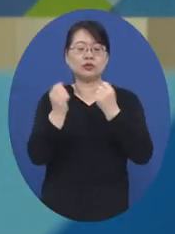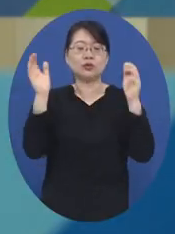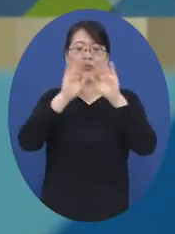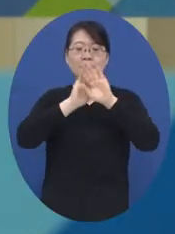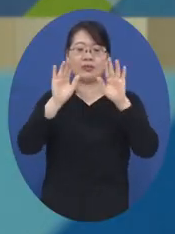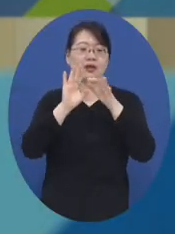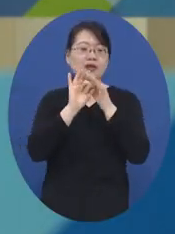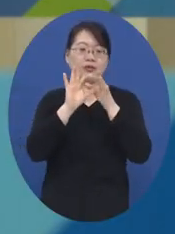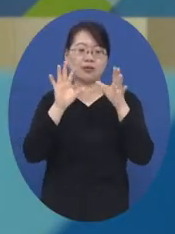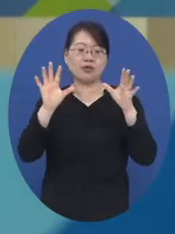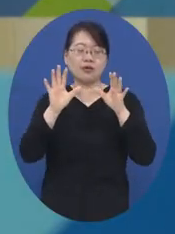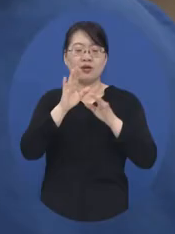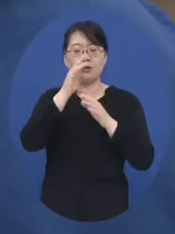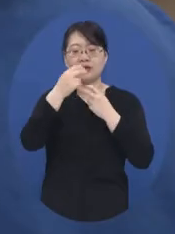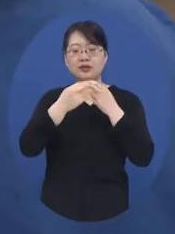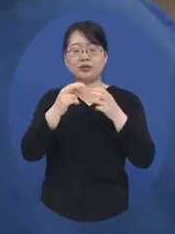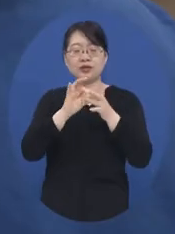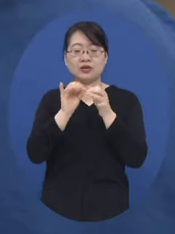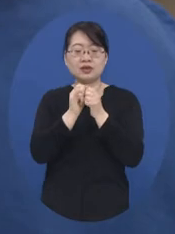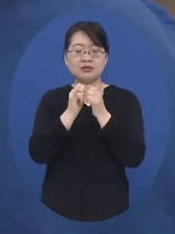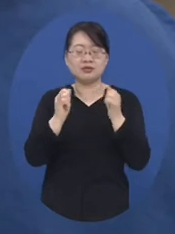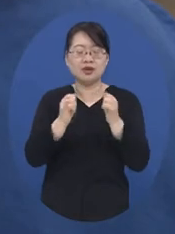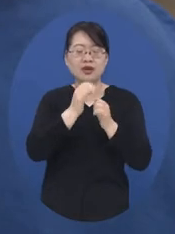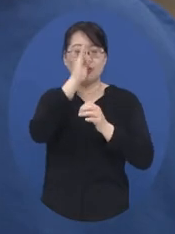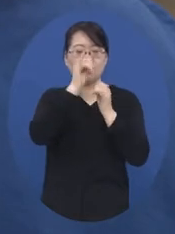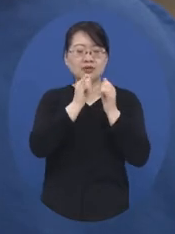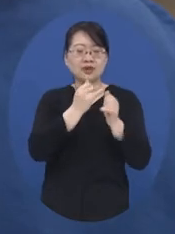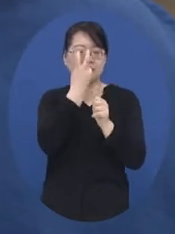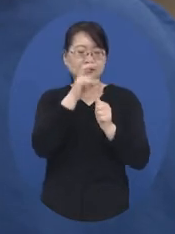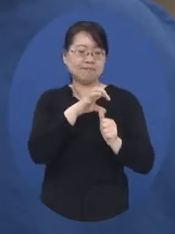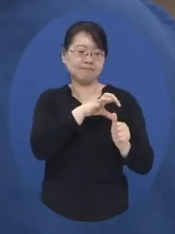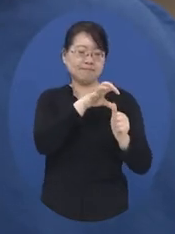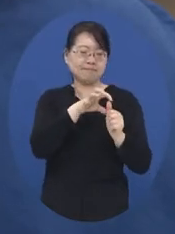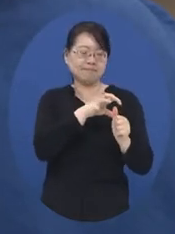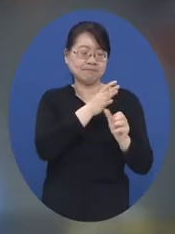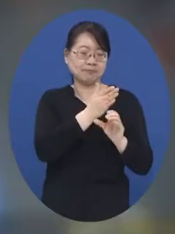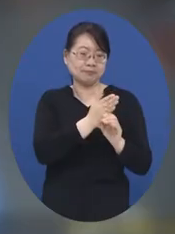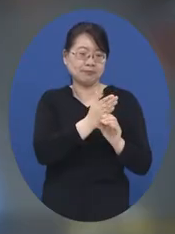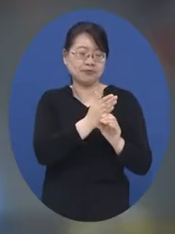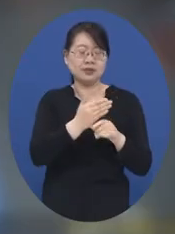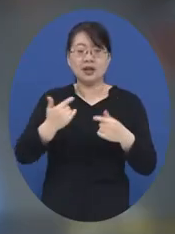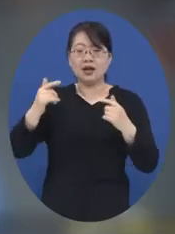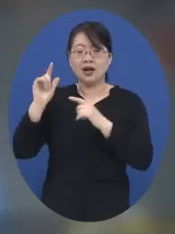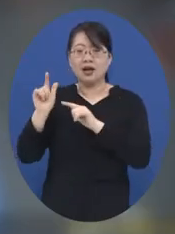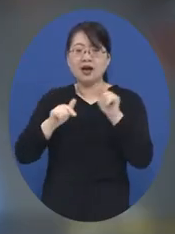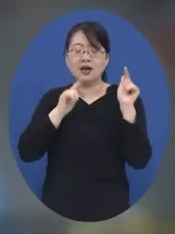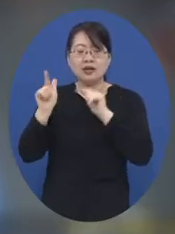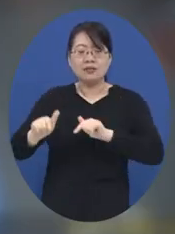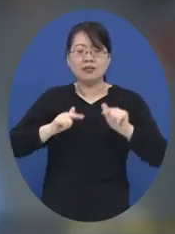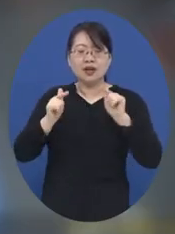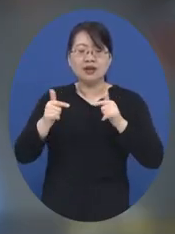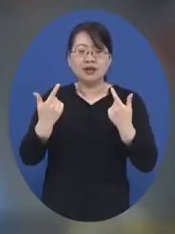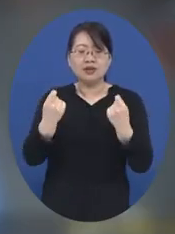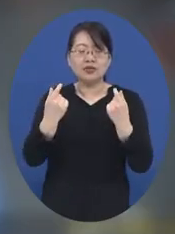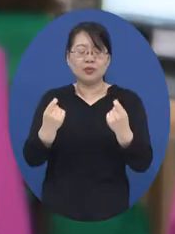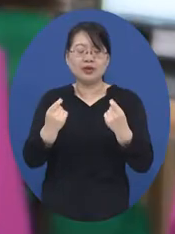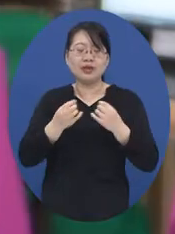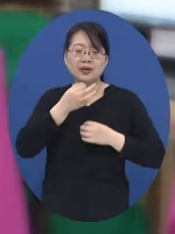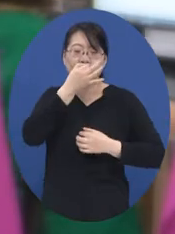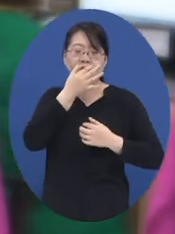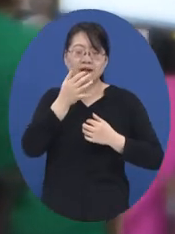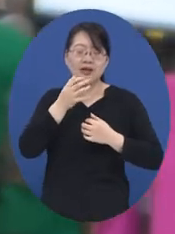의료진들은 환자 곁을 지킵니다. 코로나19를 극복하기 위한 최전선에서 이렇게 하루하루 힘겨운 사투를 벌이고